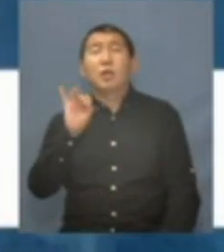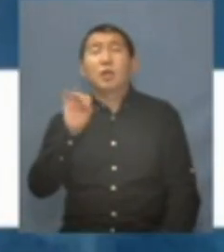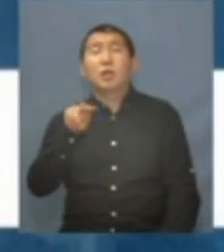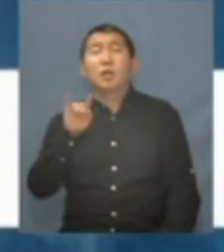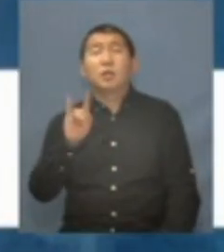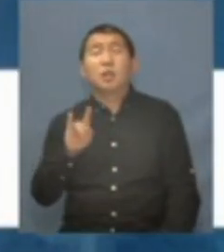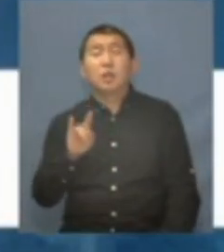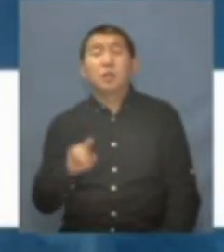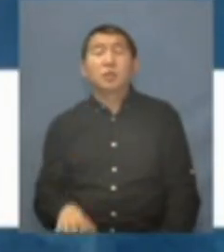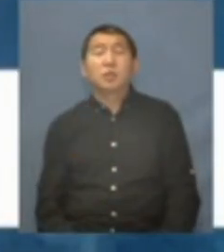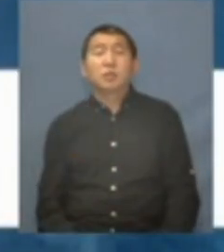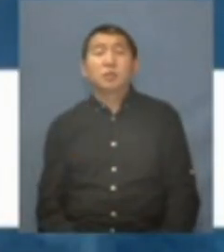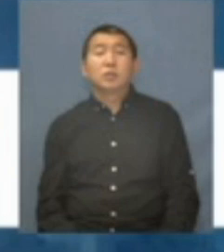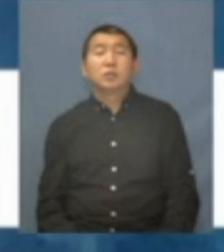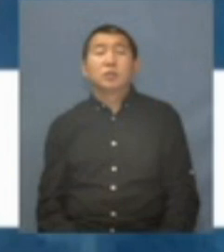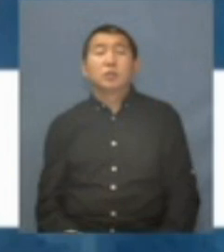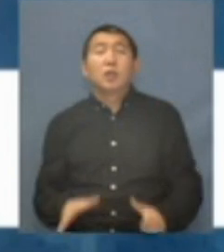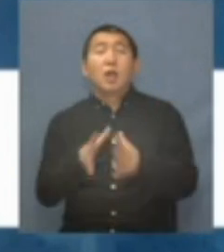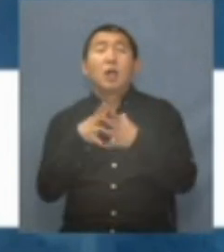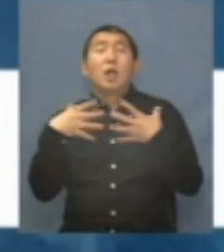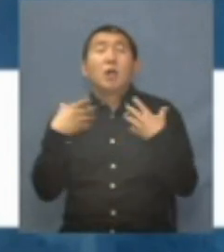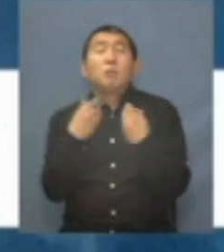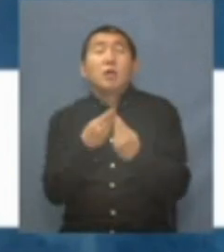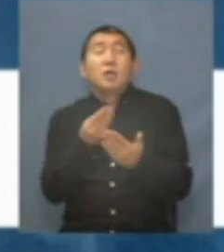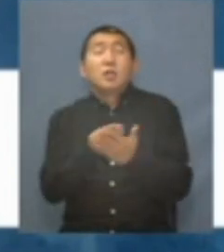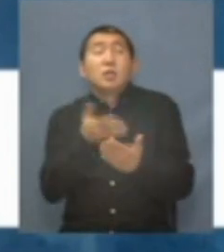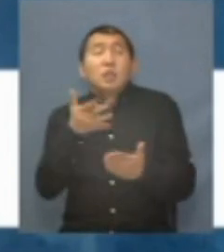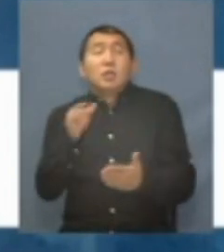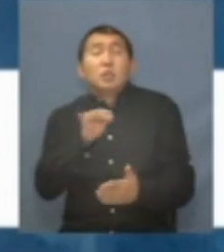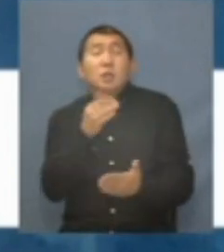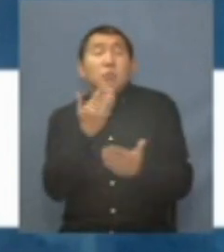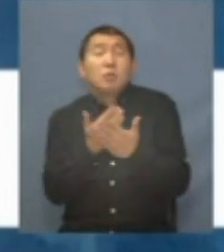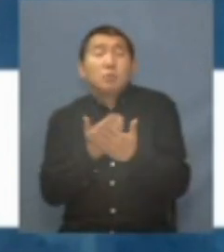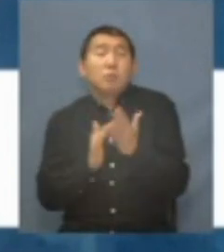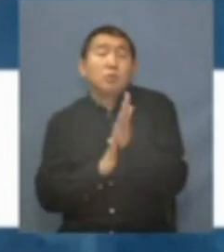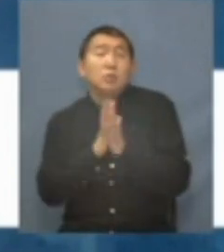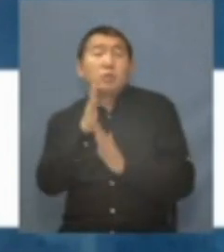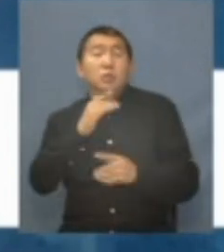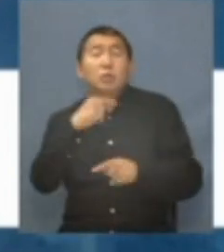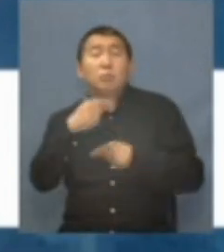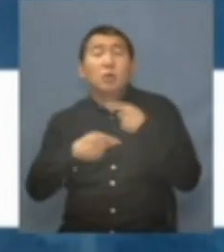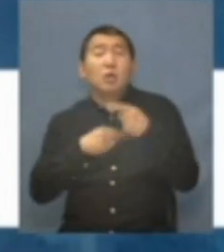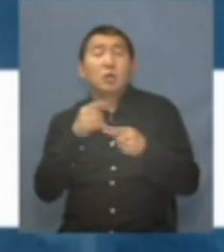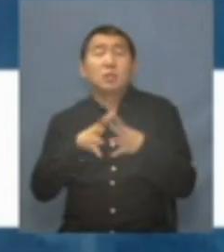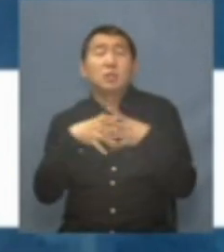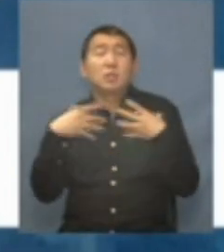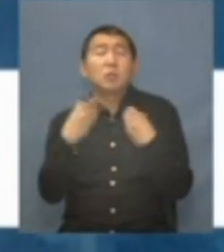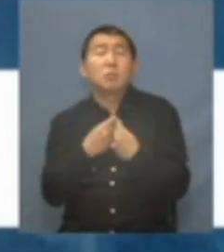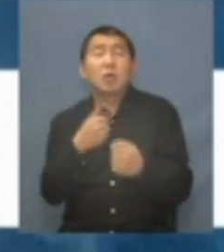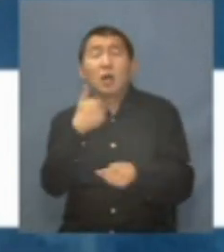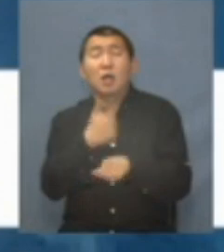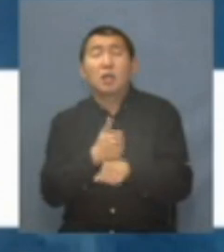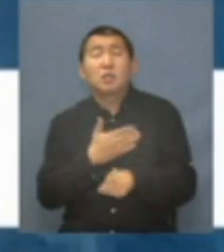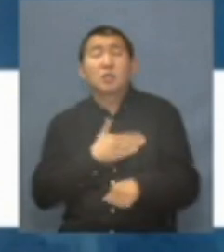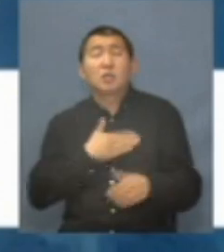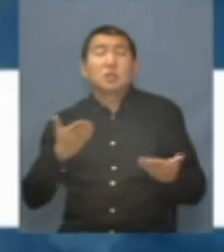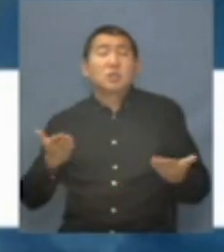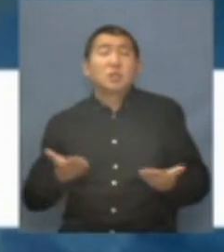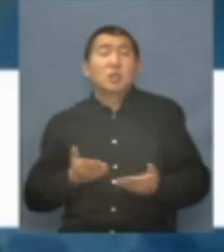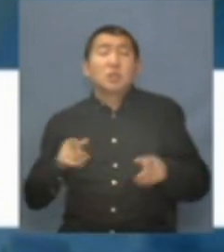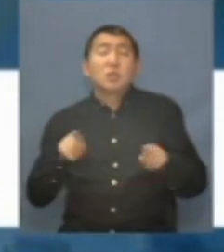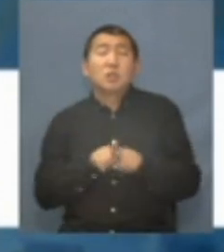семейных ценностей и являются примером для подрастающего поколения, что семья – это самое главное в нашей жизни. Также бы